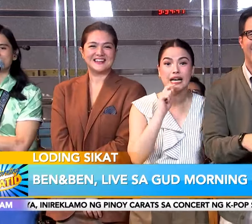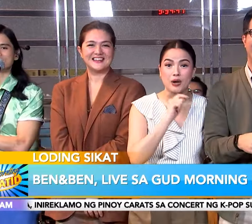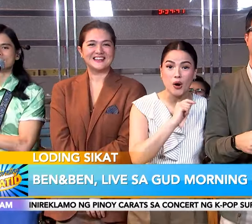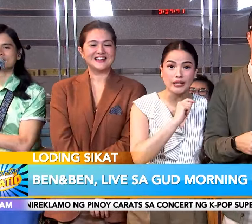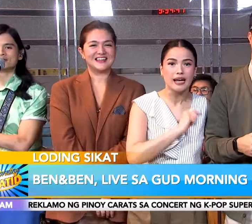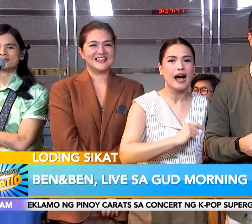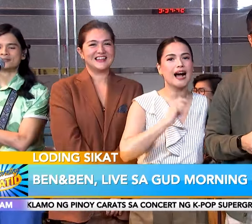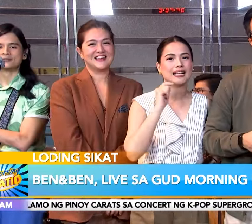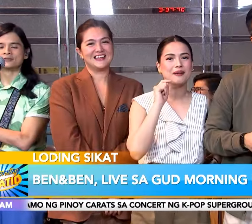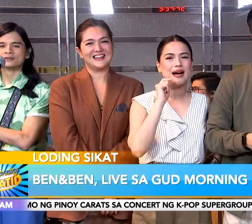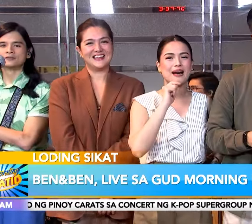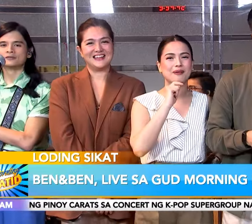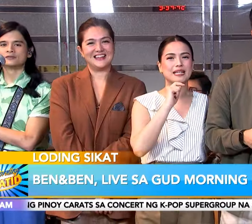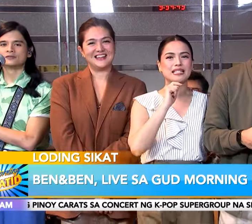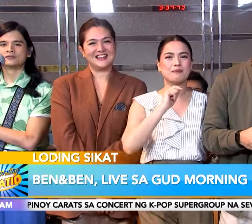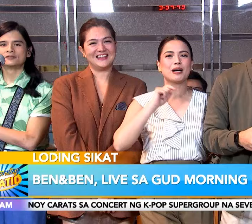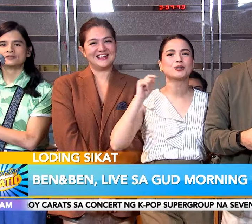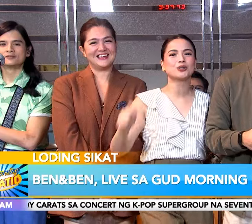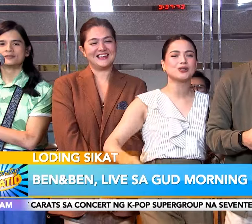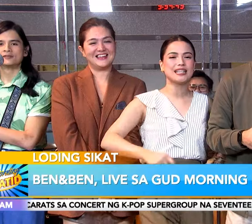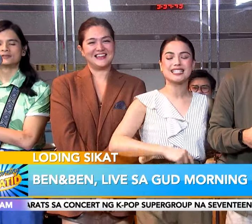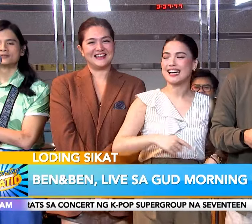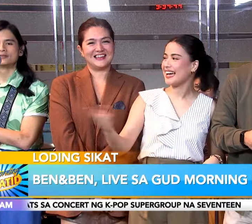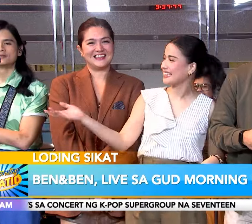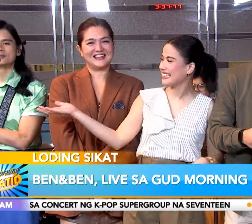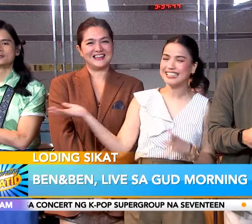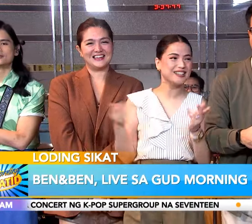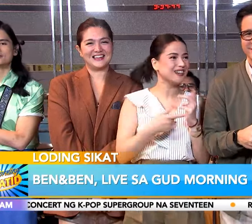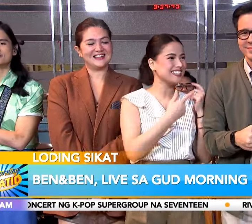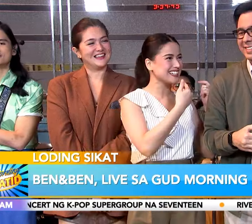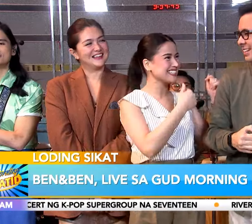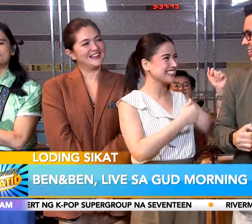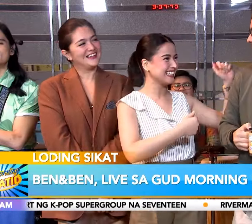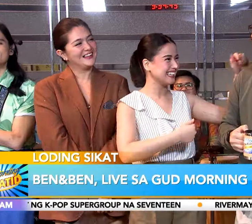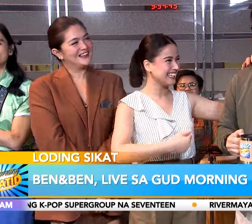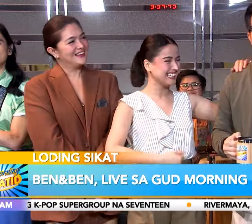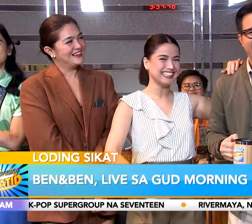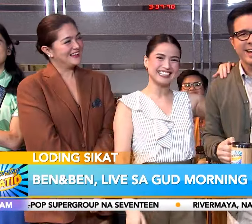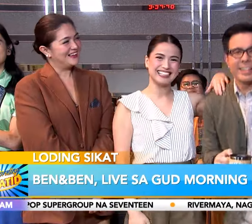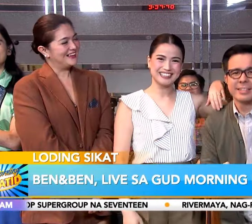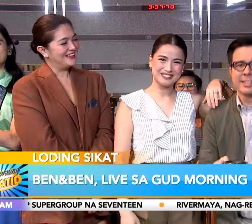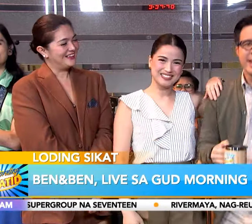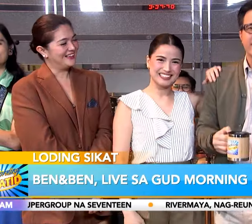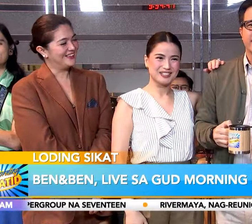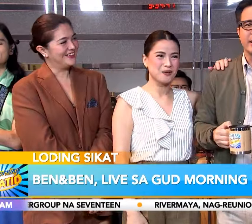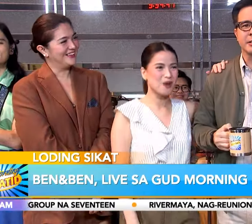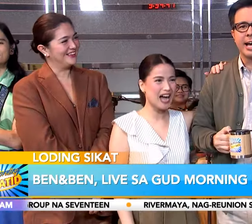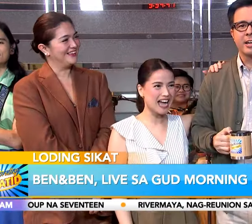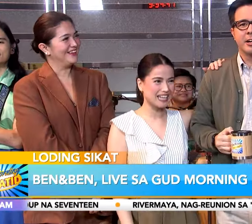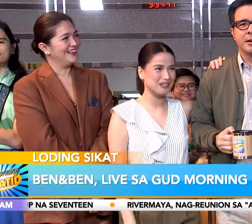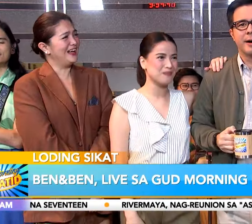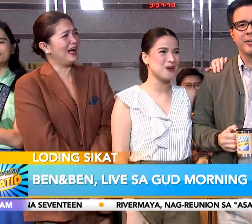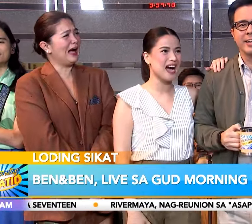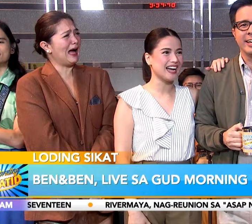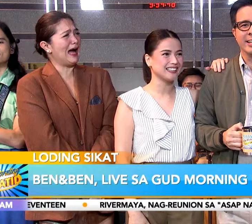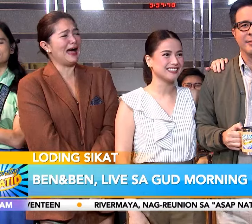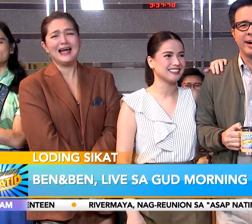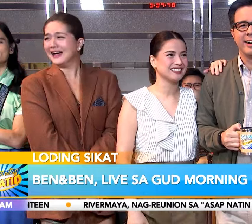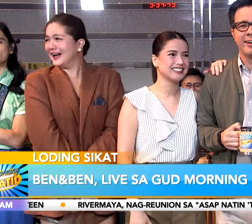upuan ngayon ang ating mga kapatid sa pagtutok nila sa arte. Di ba, Justin? Oh, grabe. Upuan.